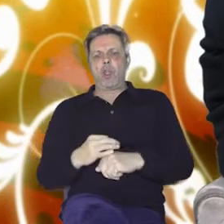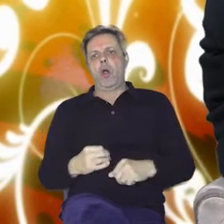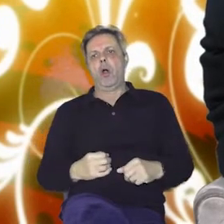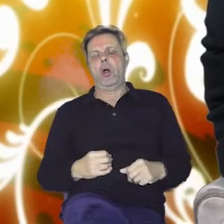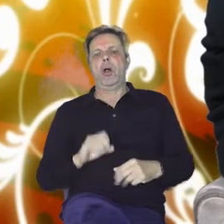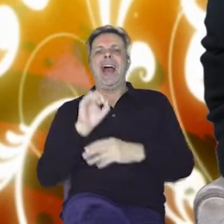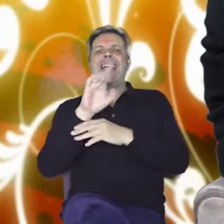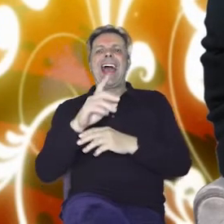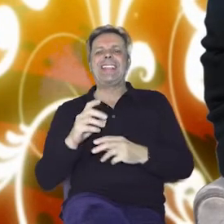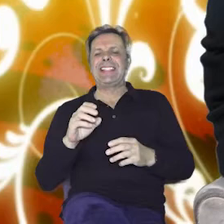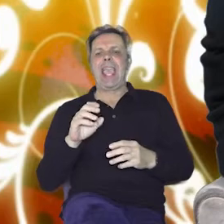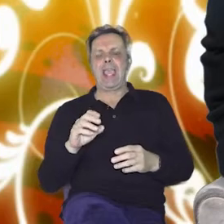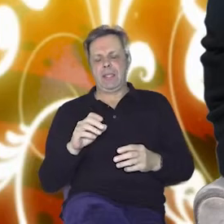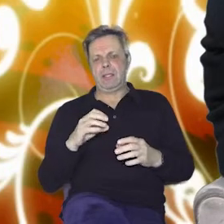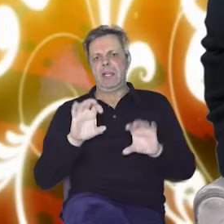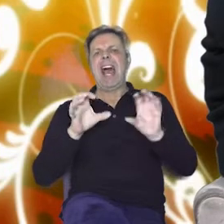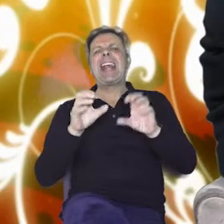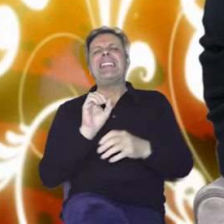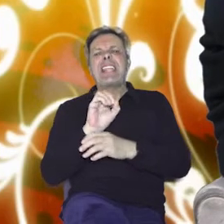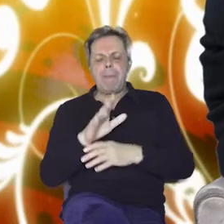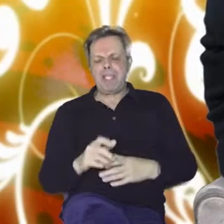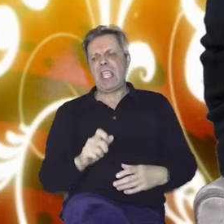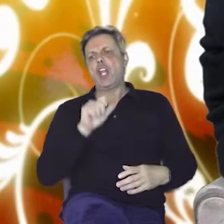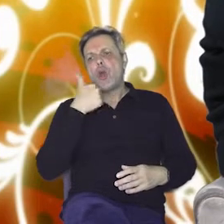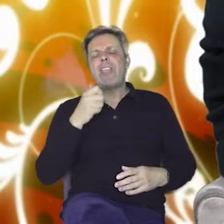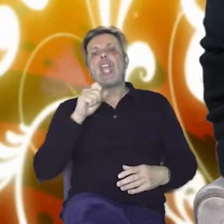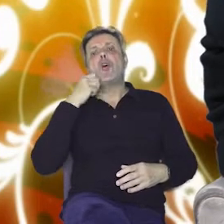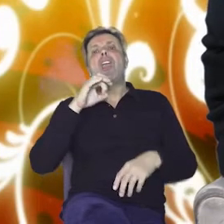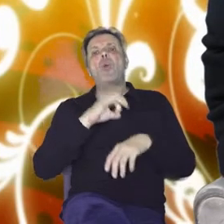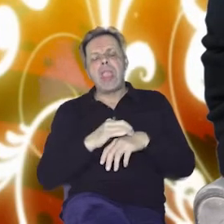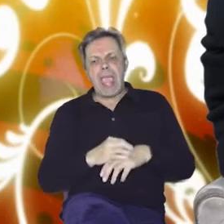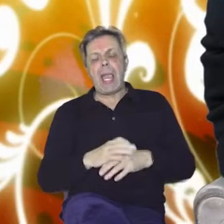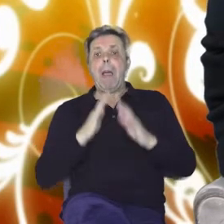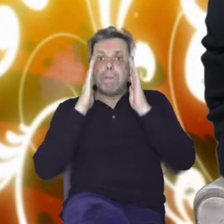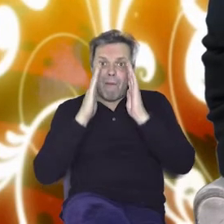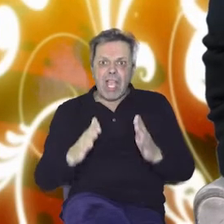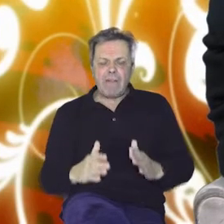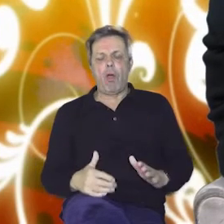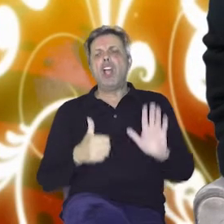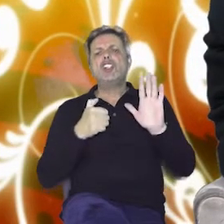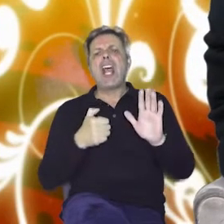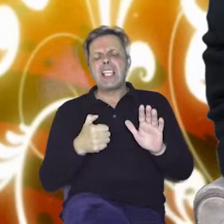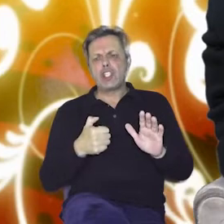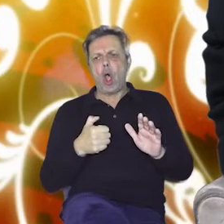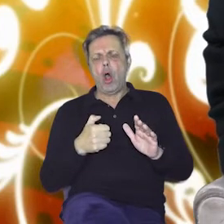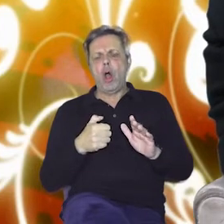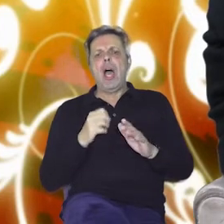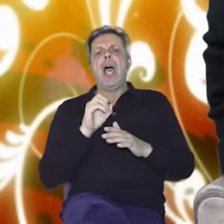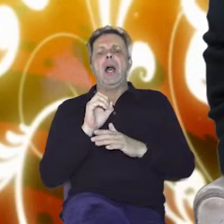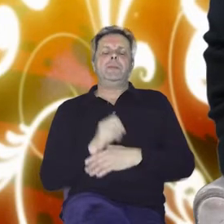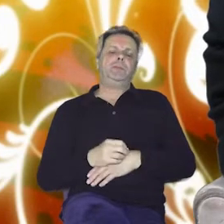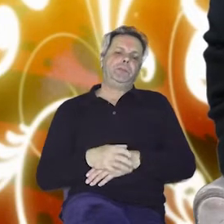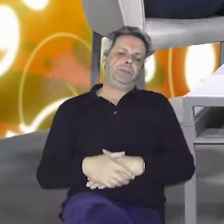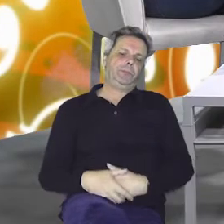emisije Čovjek je čovjek u lijek i Povjerljivo, a 600 i nešto emisija Ekspertize. Mislim u vrijeme... Mislim da ste i više od